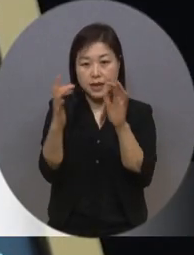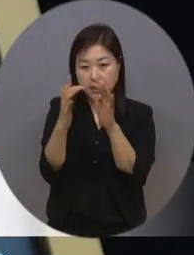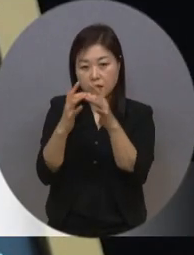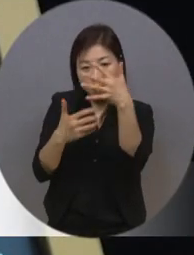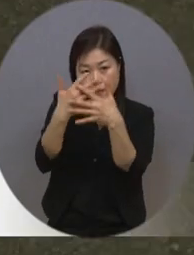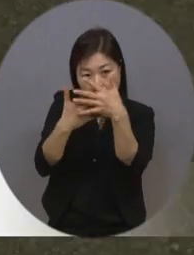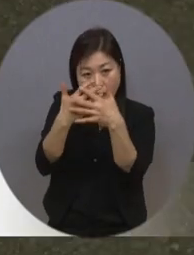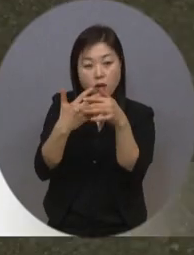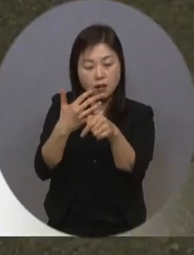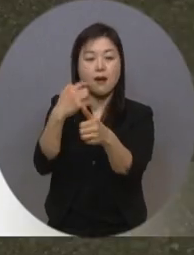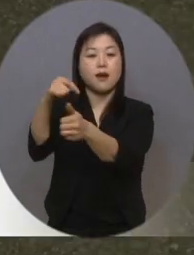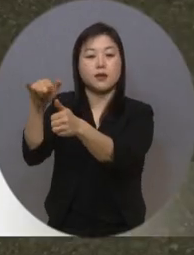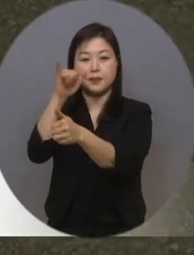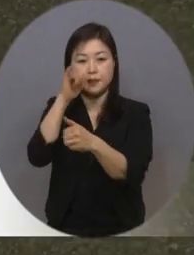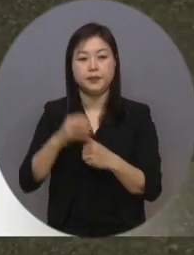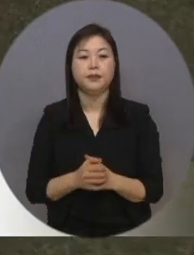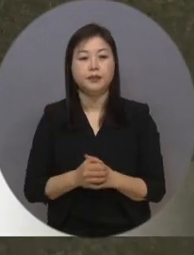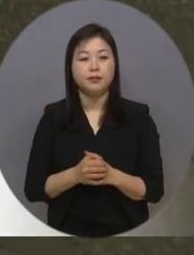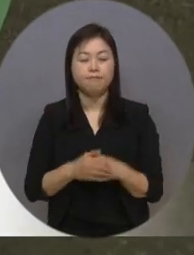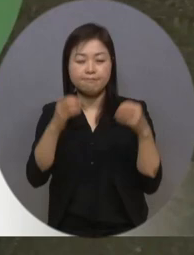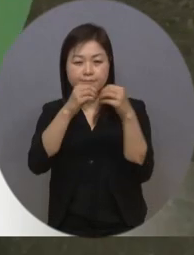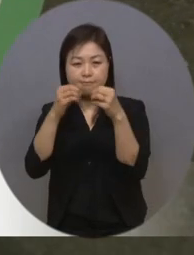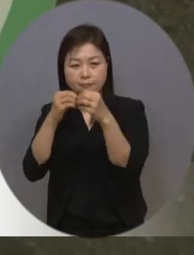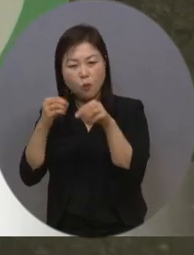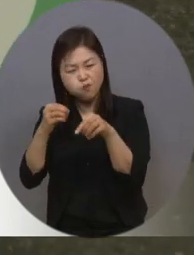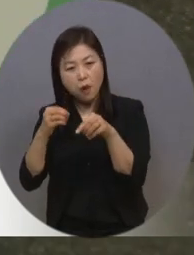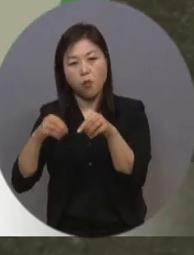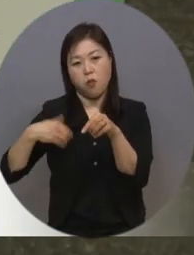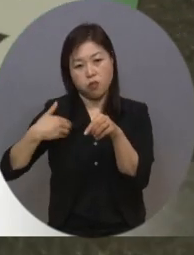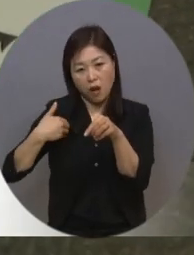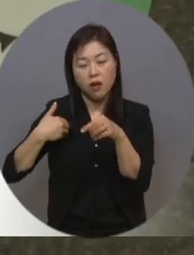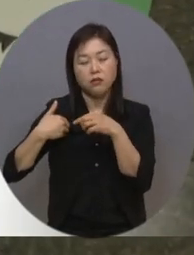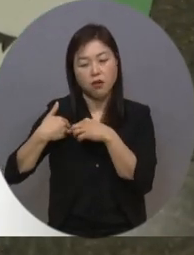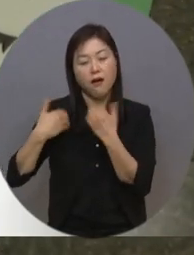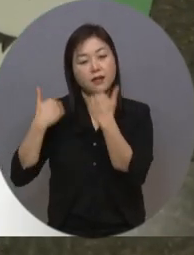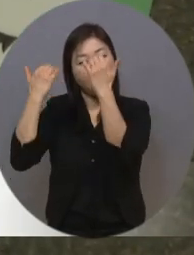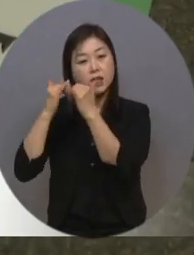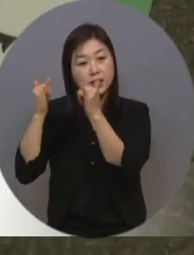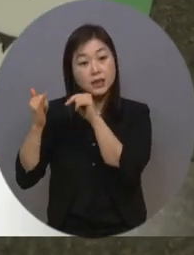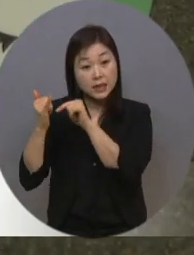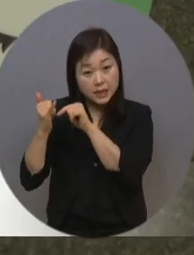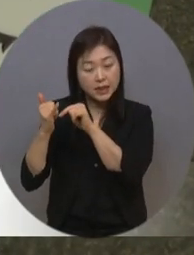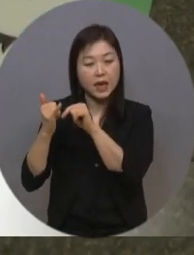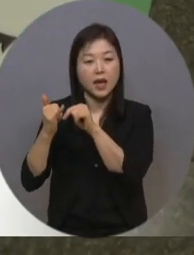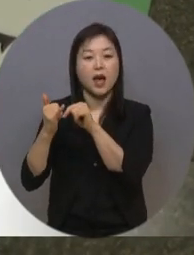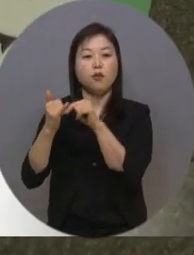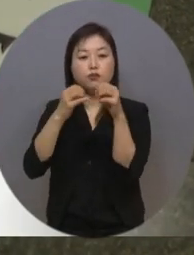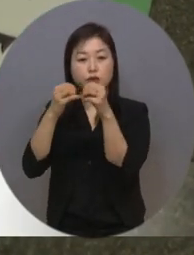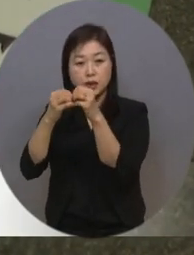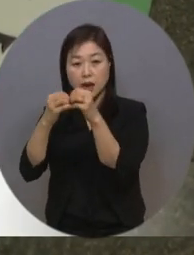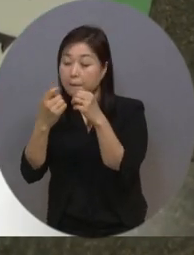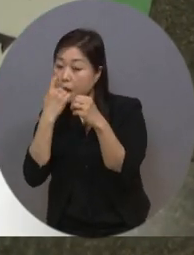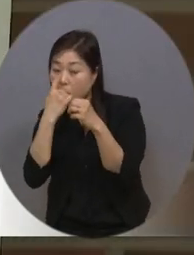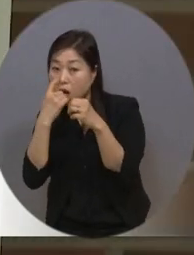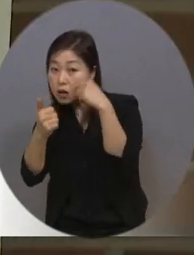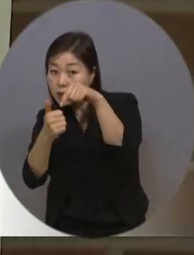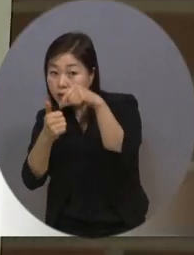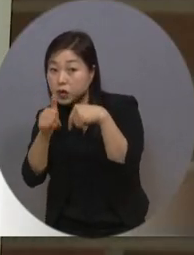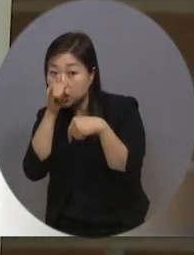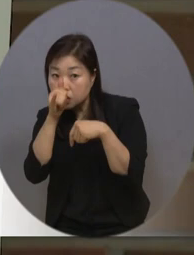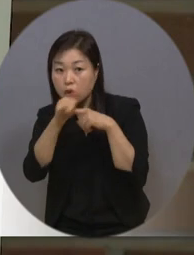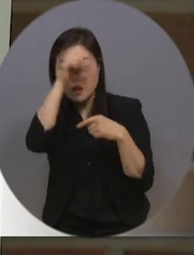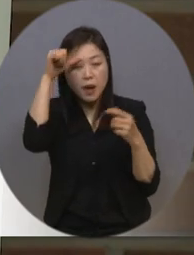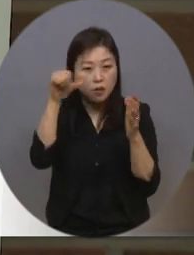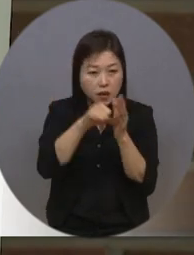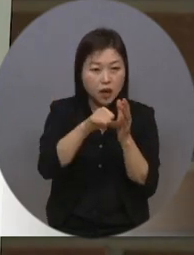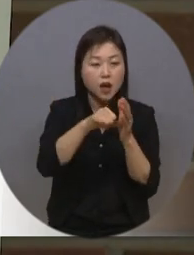보급합니다. 아울러 비문외 저학력 성인을 대상으로 하는 기초 문외교육도 확대하고 평생교육시설이나 야학